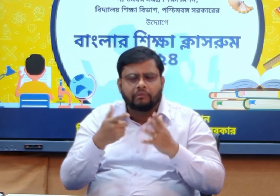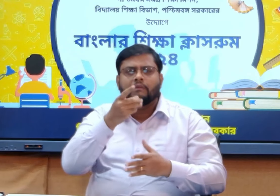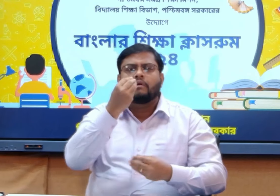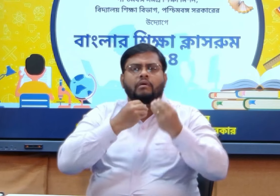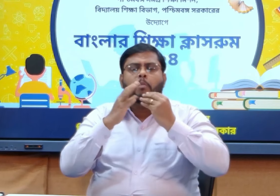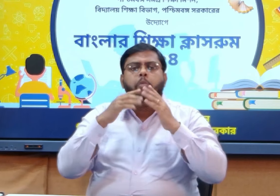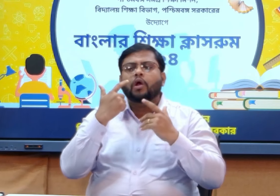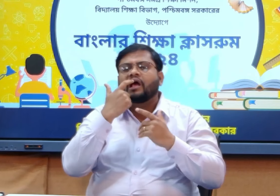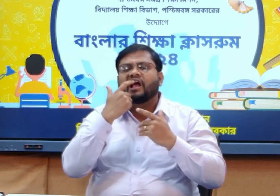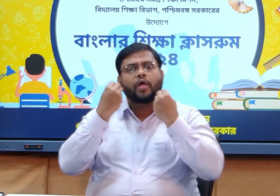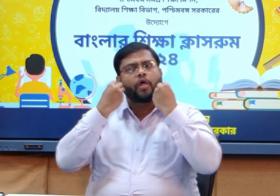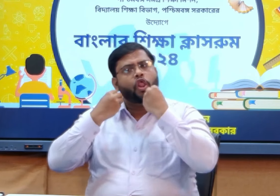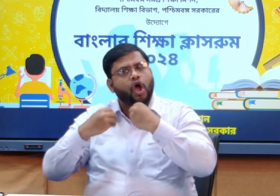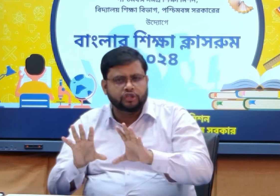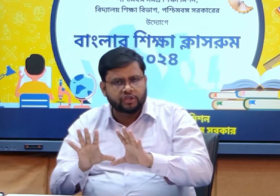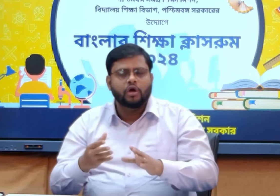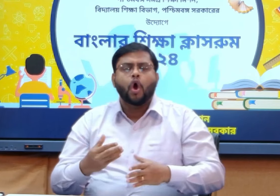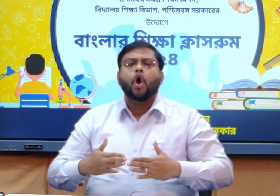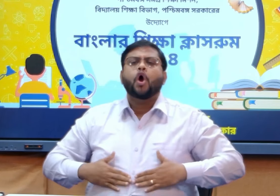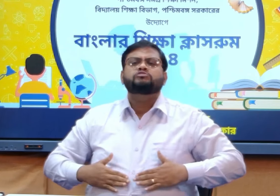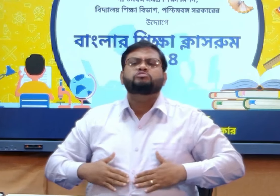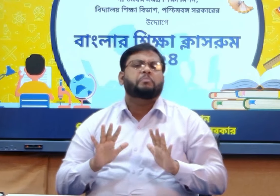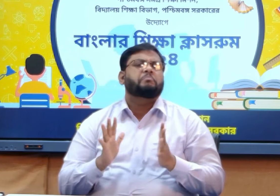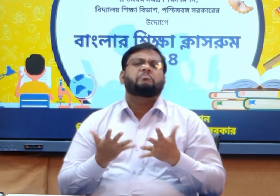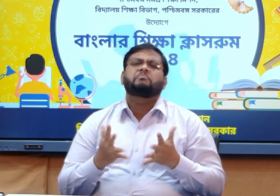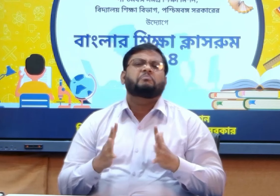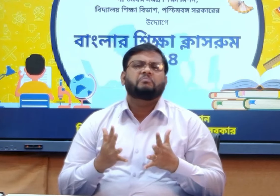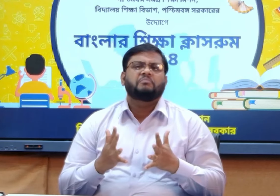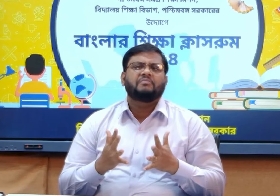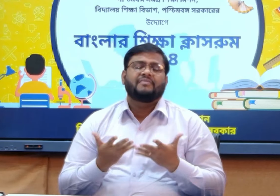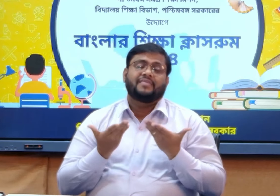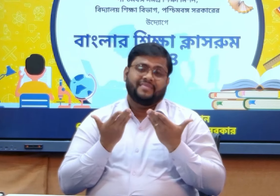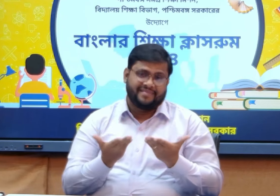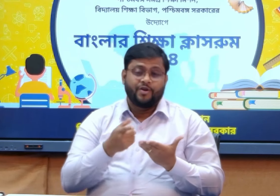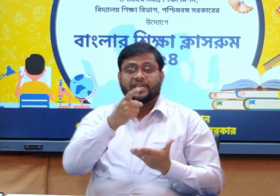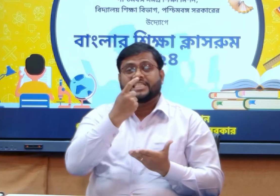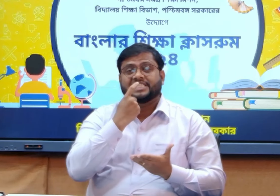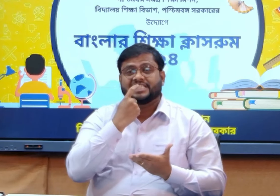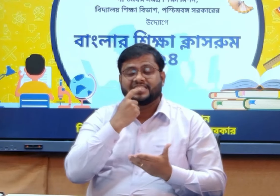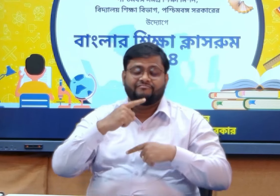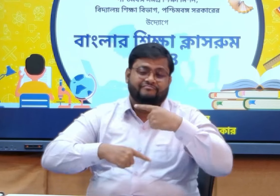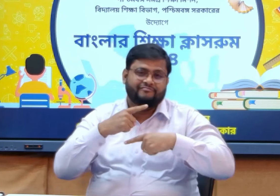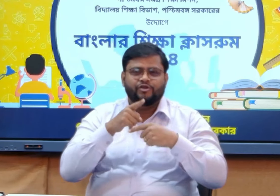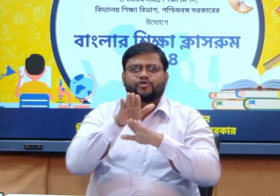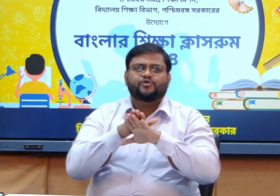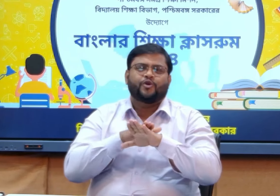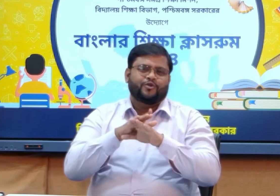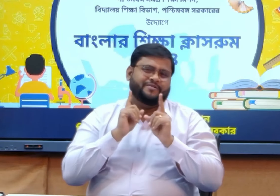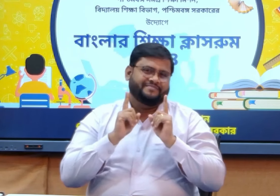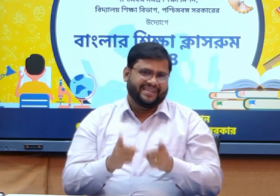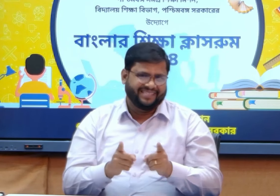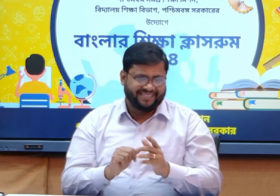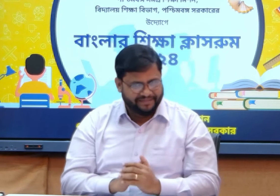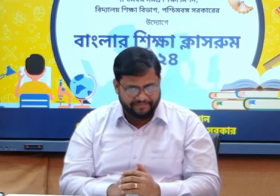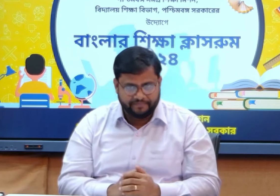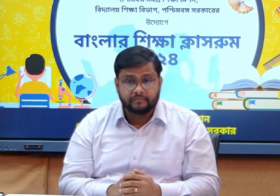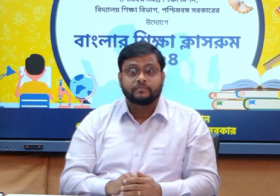ফুরে যাবে পোকা হবে এবং দাঁত দিয়ে তোমরা কামড়ে চিবিয়ে খেতে পারবে না এবং সেই খাবারটা ভালো করে হজম হবে না তাই